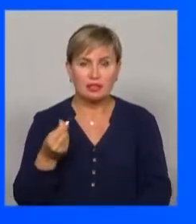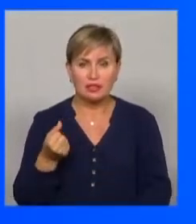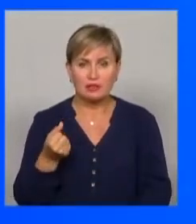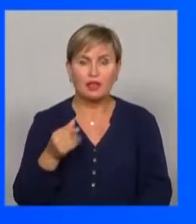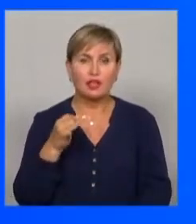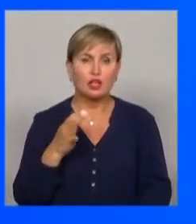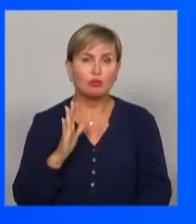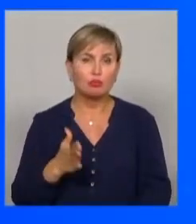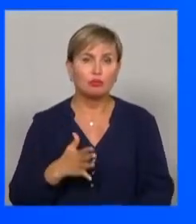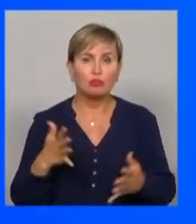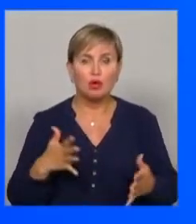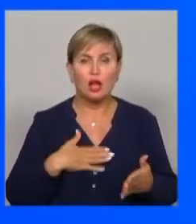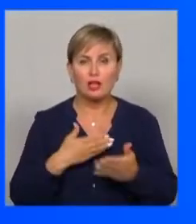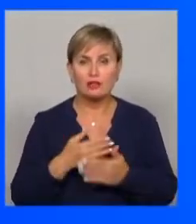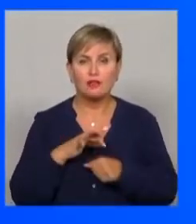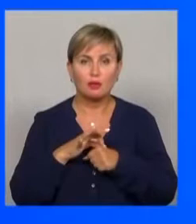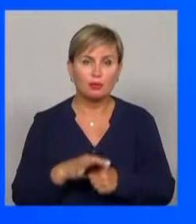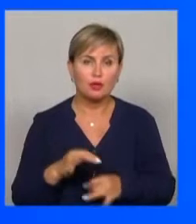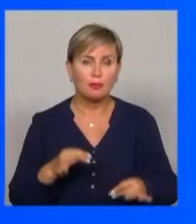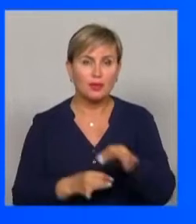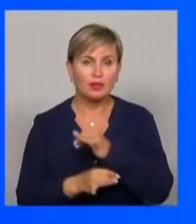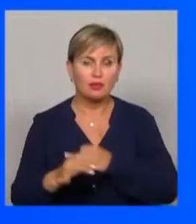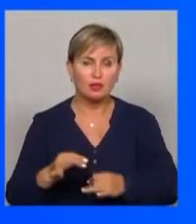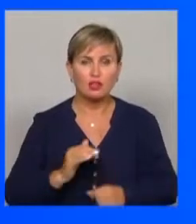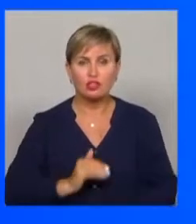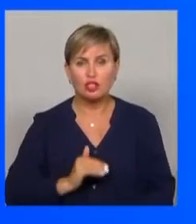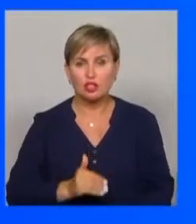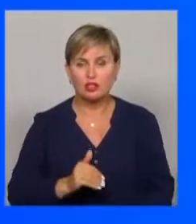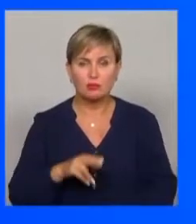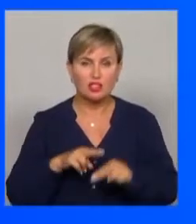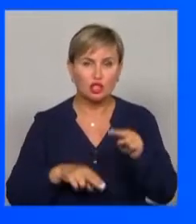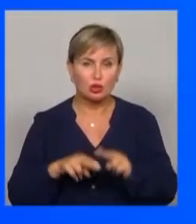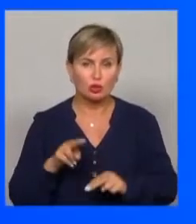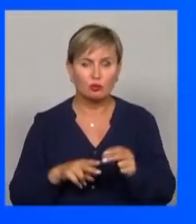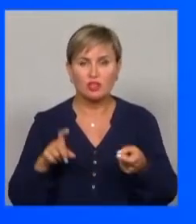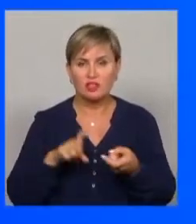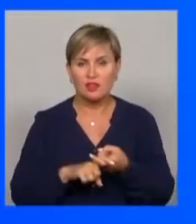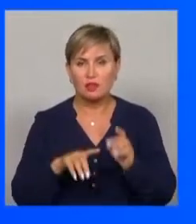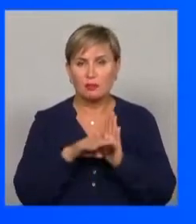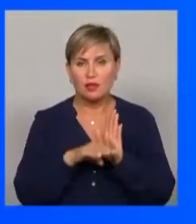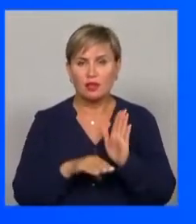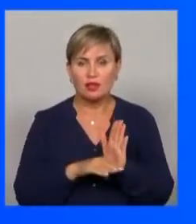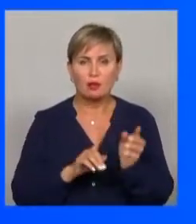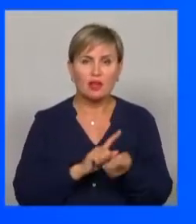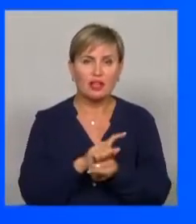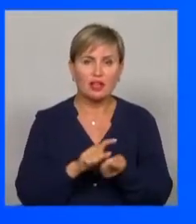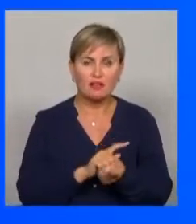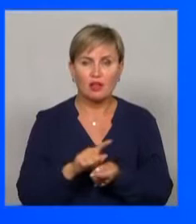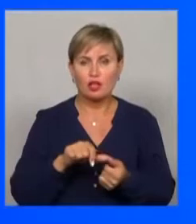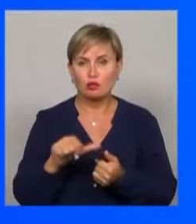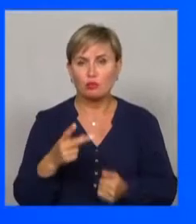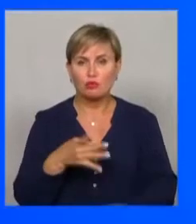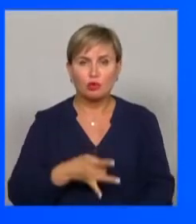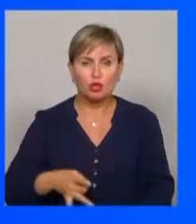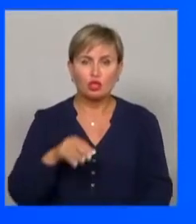и будем более активно проводить переговоры с частными инвесторами и застройщиками, связанные с программами реновациями, особенно двух районов.